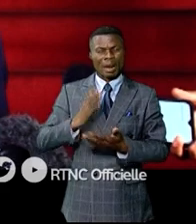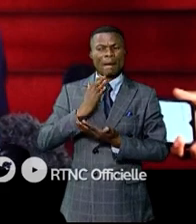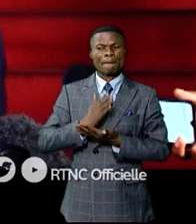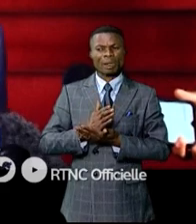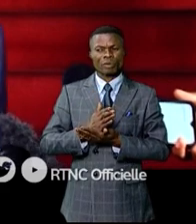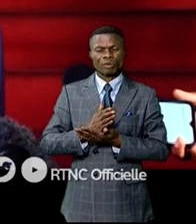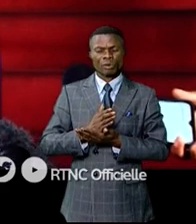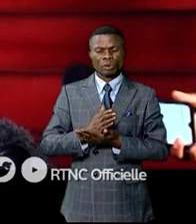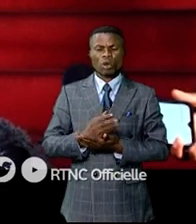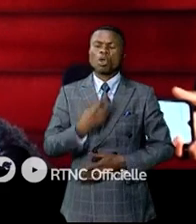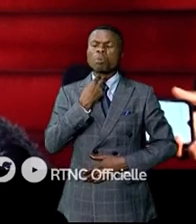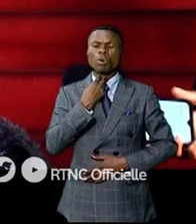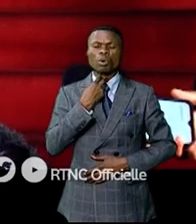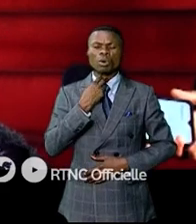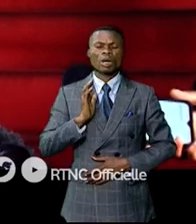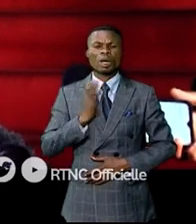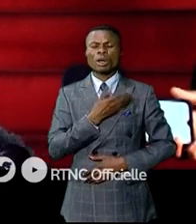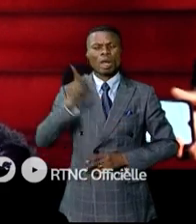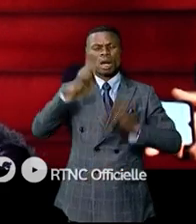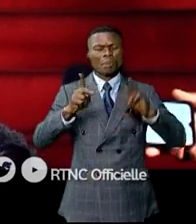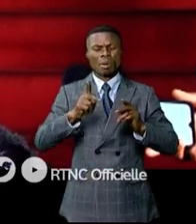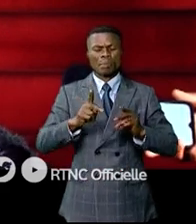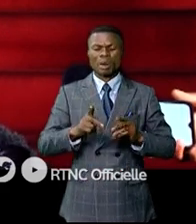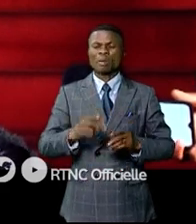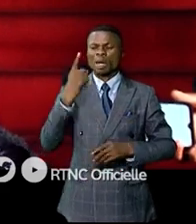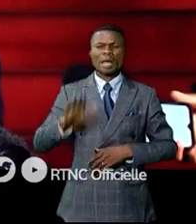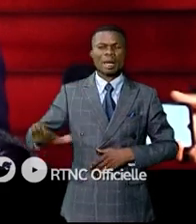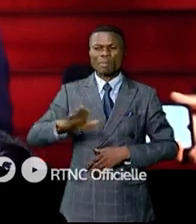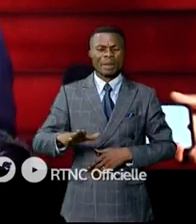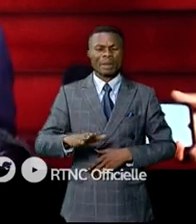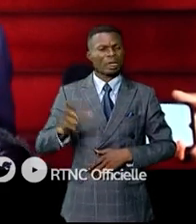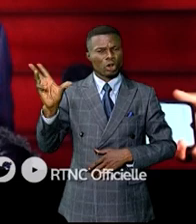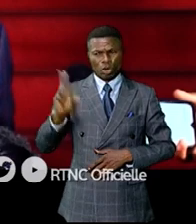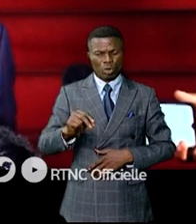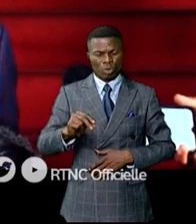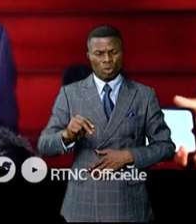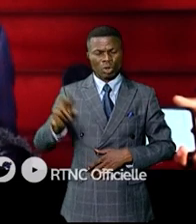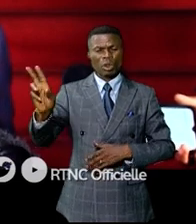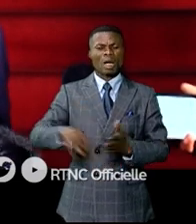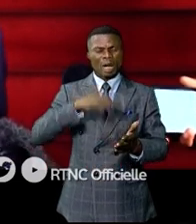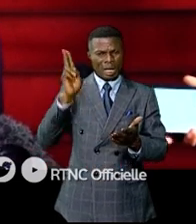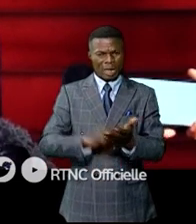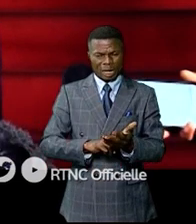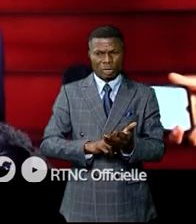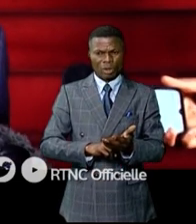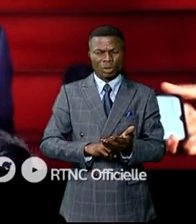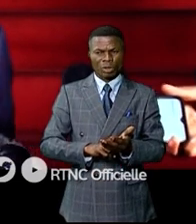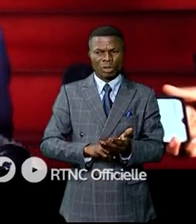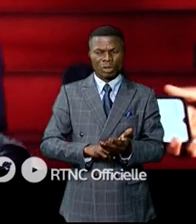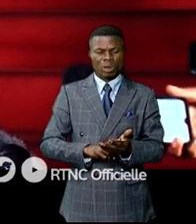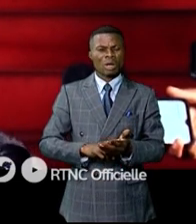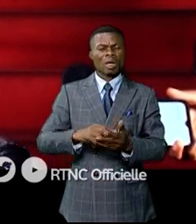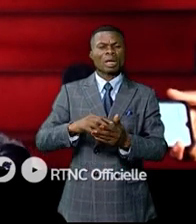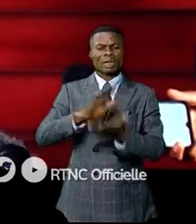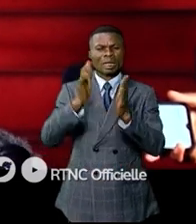ne peut pas prendre en otage un peuple, un pays. Un accord ne peut pas être au-dessus